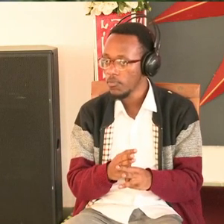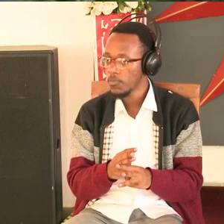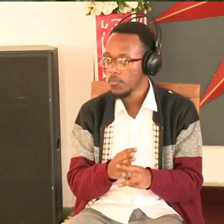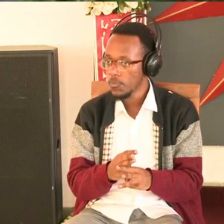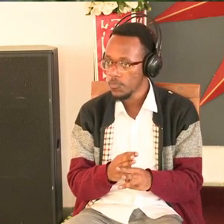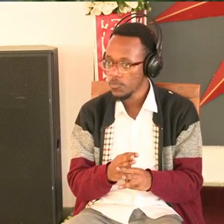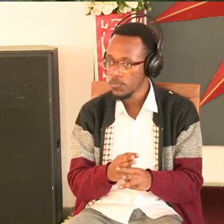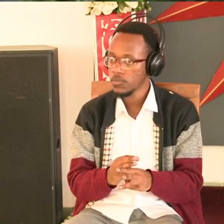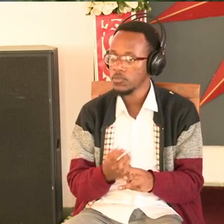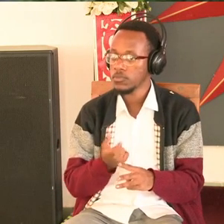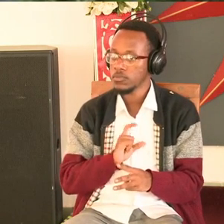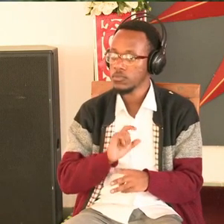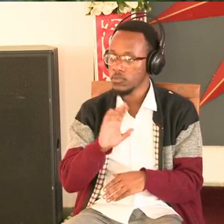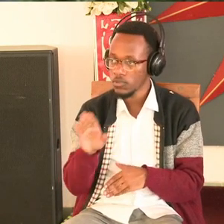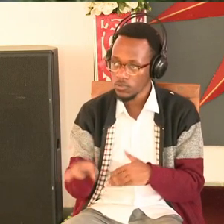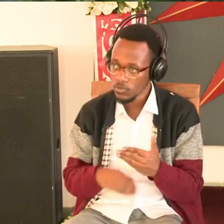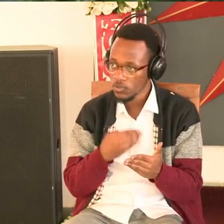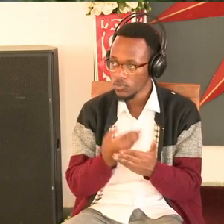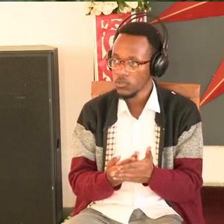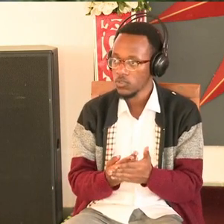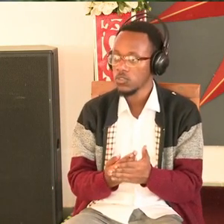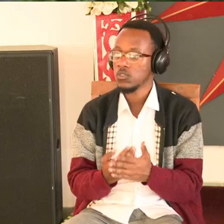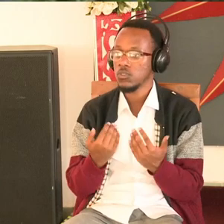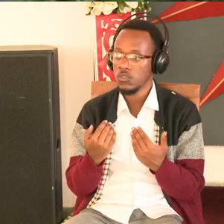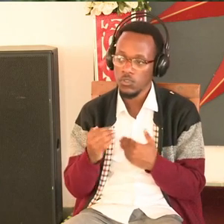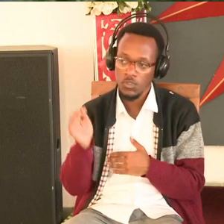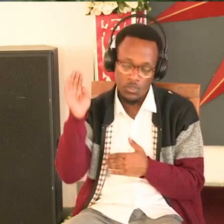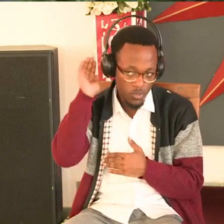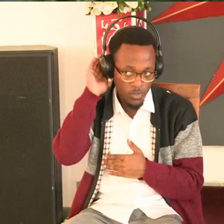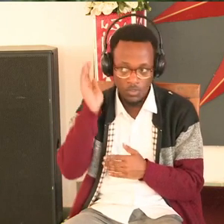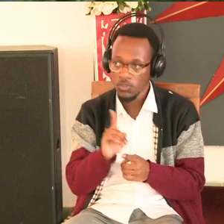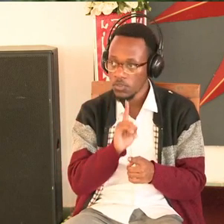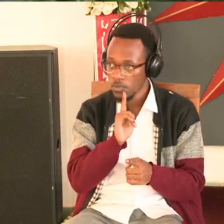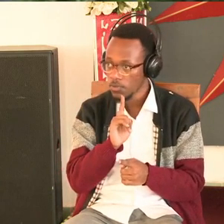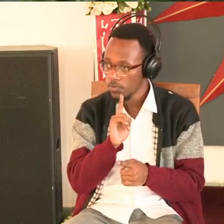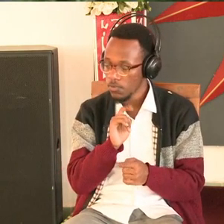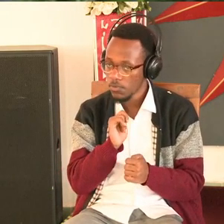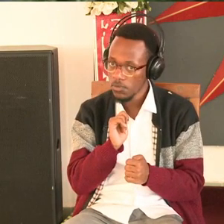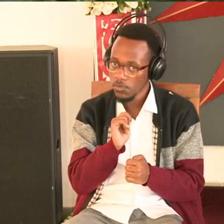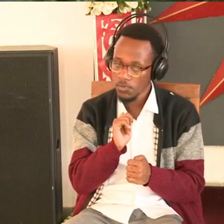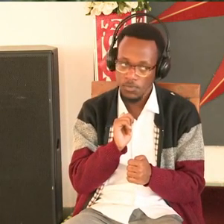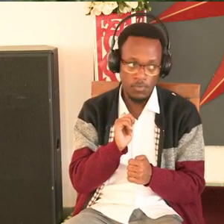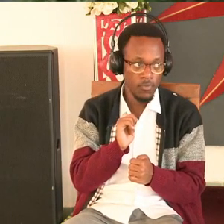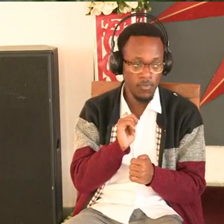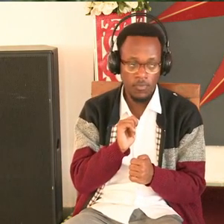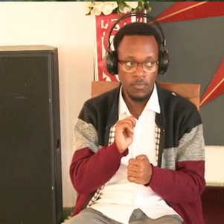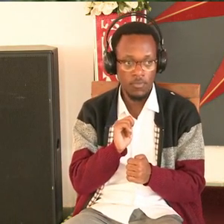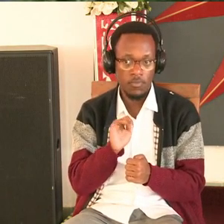yose kandi ont entendu parler kandi de ce que Dieu a